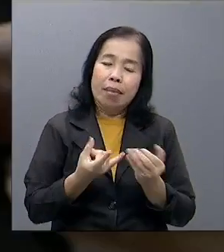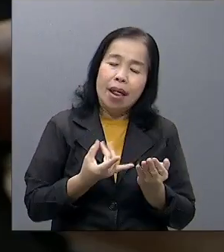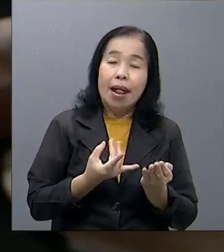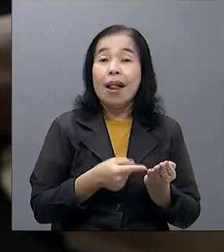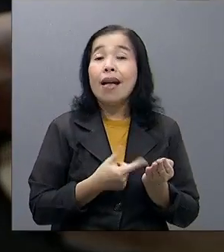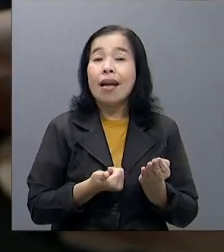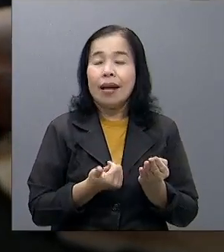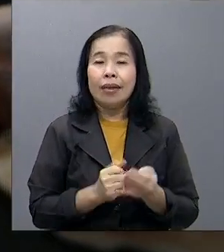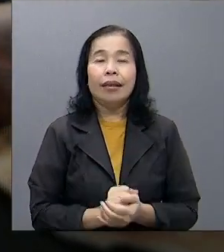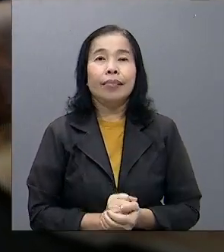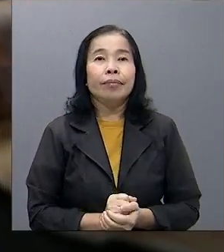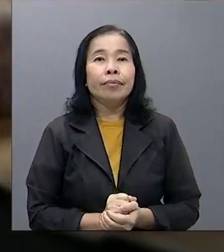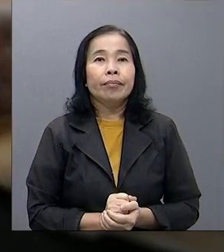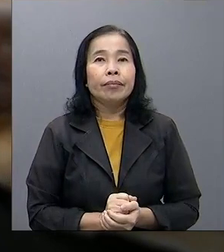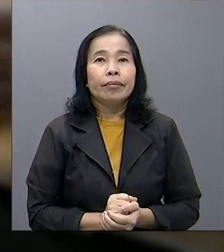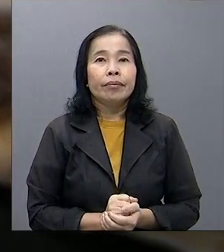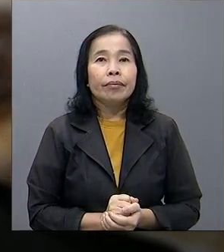ากนั้นเนาะ